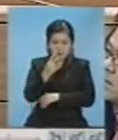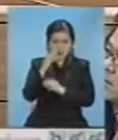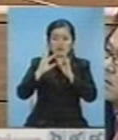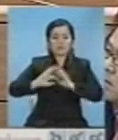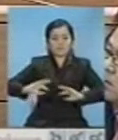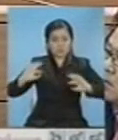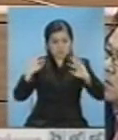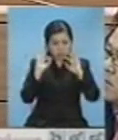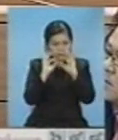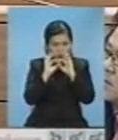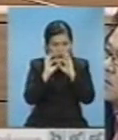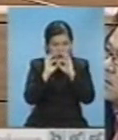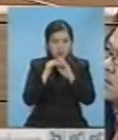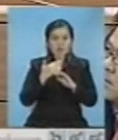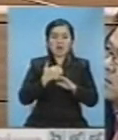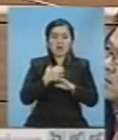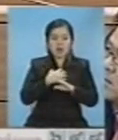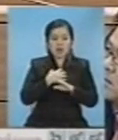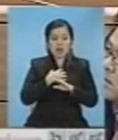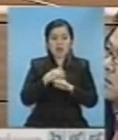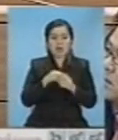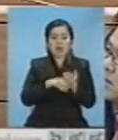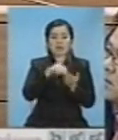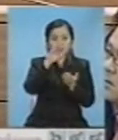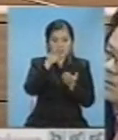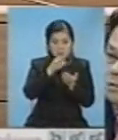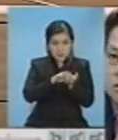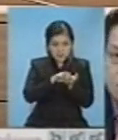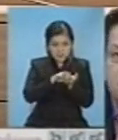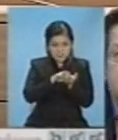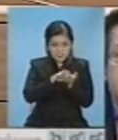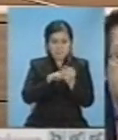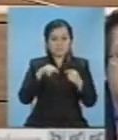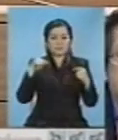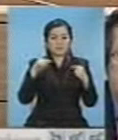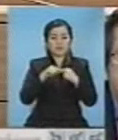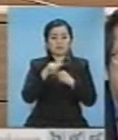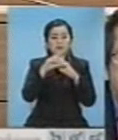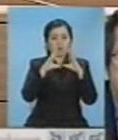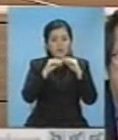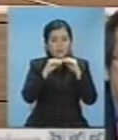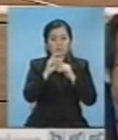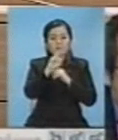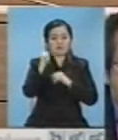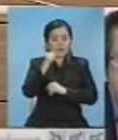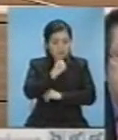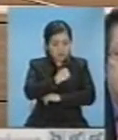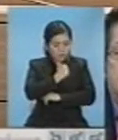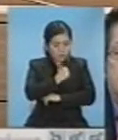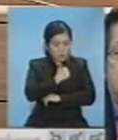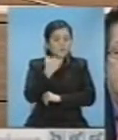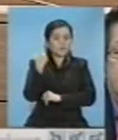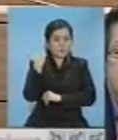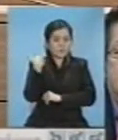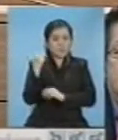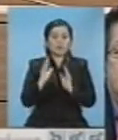ำคัญก็ขอติดท้ายในบันทึกของประวัติศาสตร์ของสภาเท่านั้นเองแต่ยังอดทนต่อไปครับและข